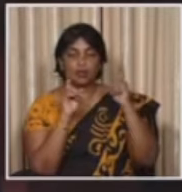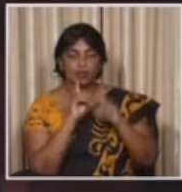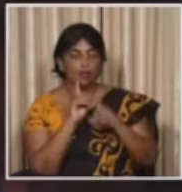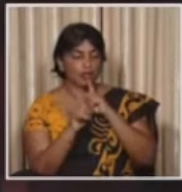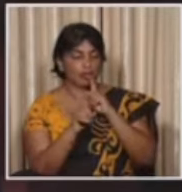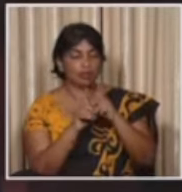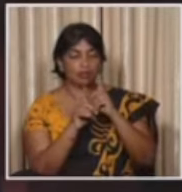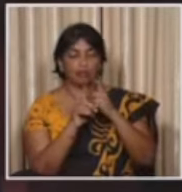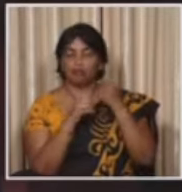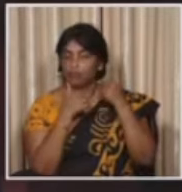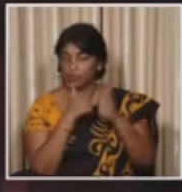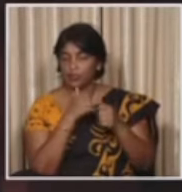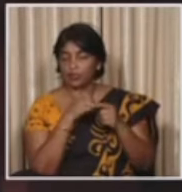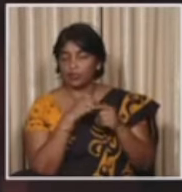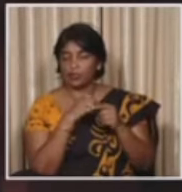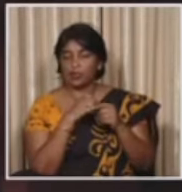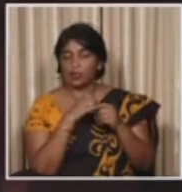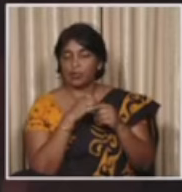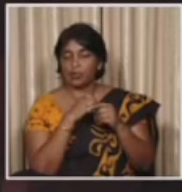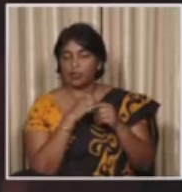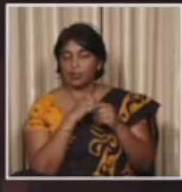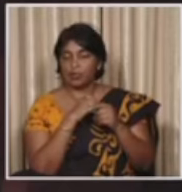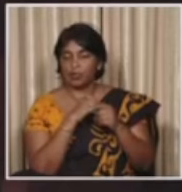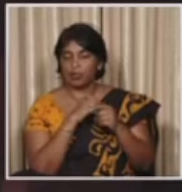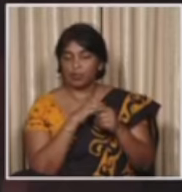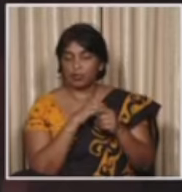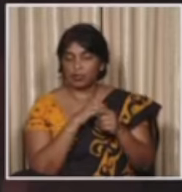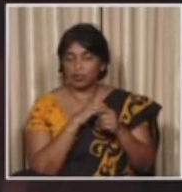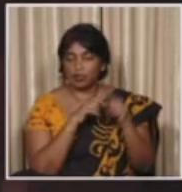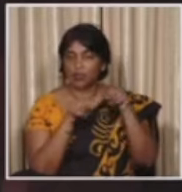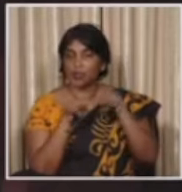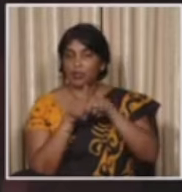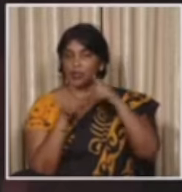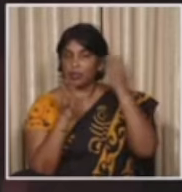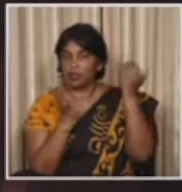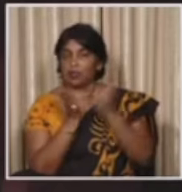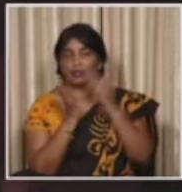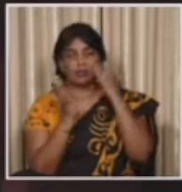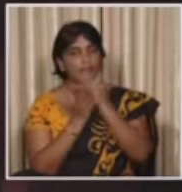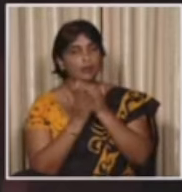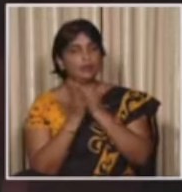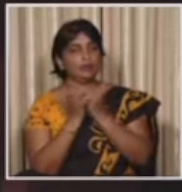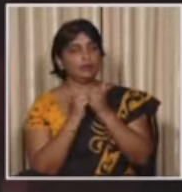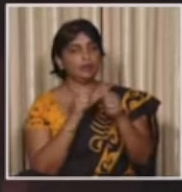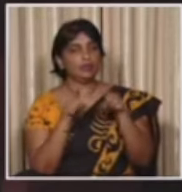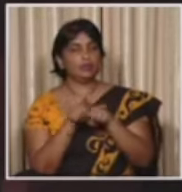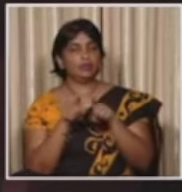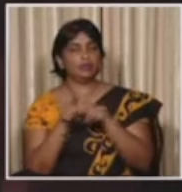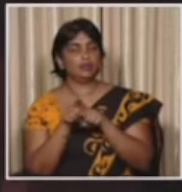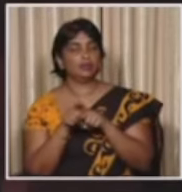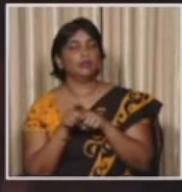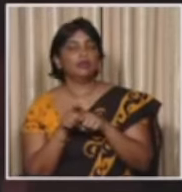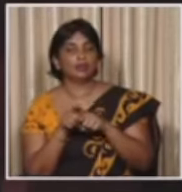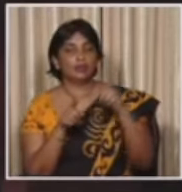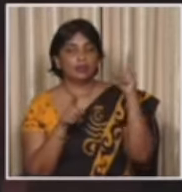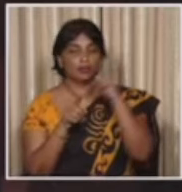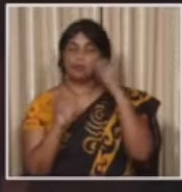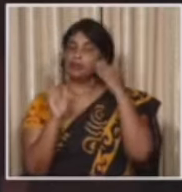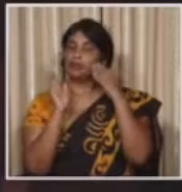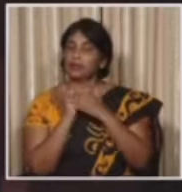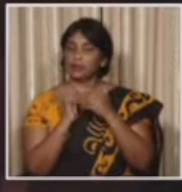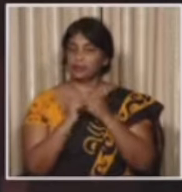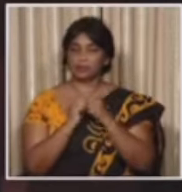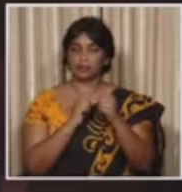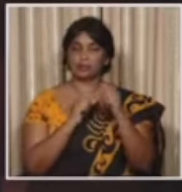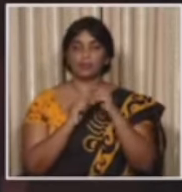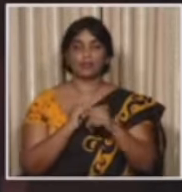අර්ථකථනයක් ඇති වගන්තිය මුල් ලන්සුවට සම්බන්ධ නව අර්ථකථනයක් ඇතුළත් කිරීම. ඊට හේතුව මුල් ලන්සුව තීරණය